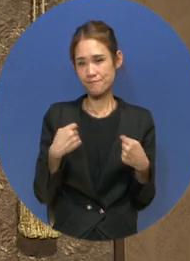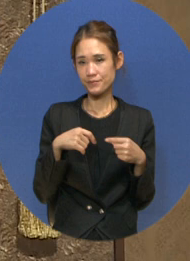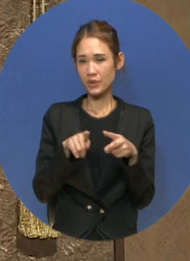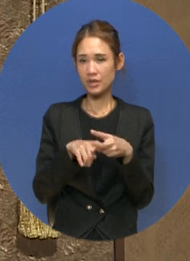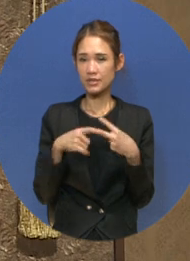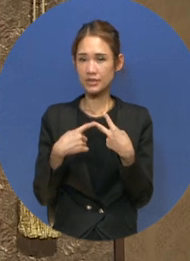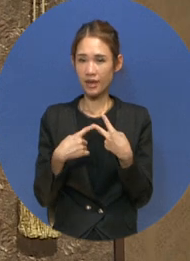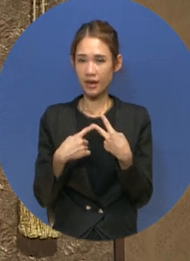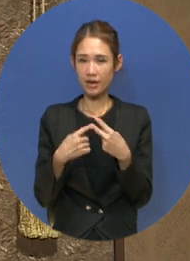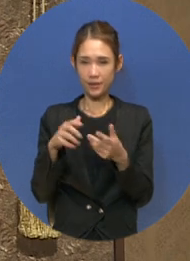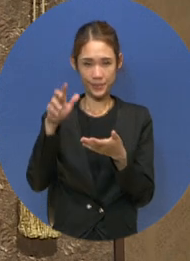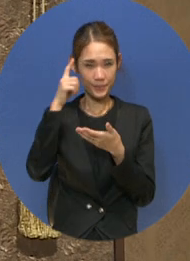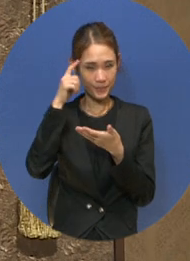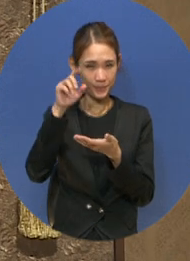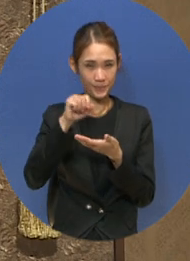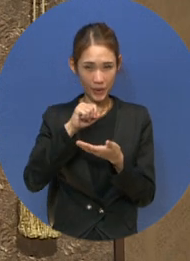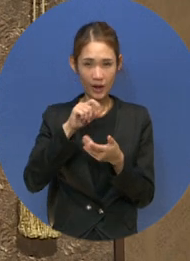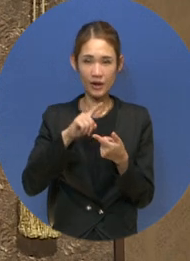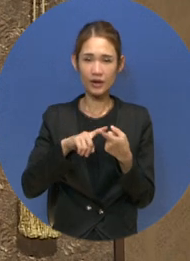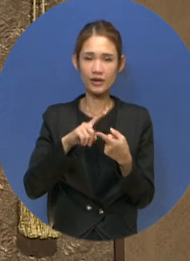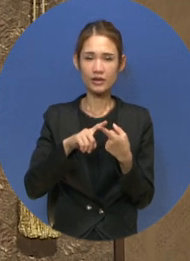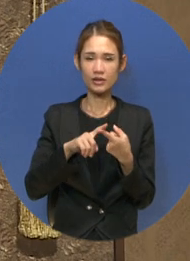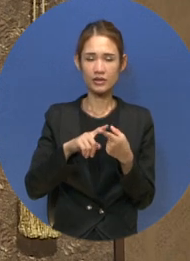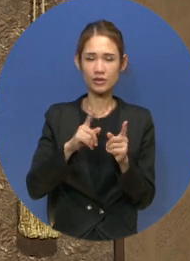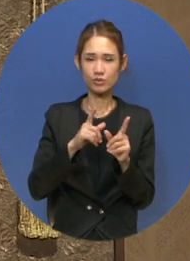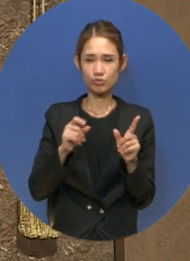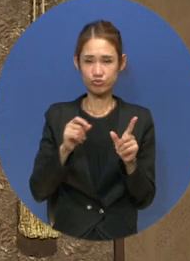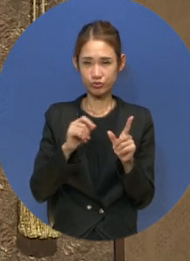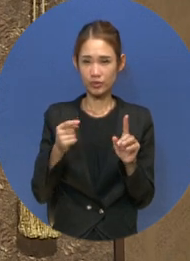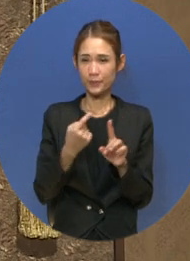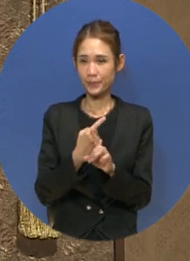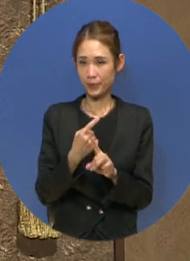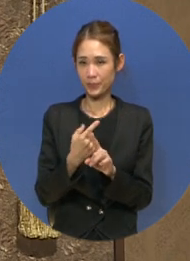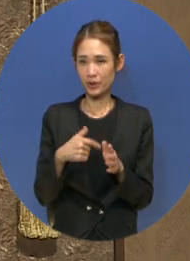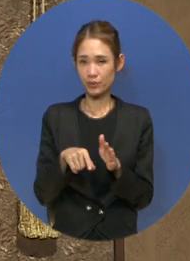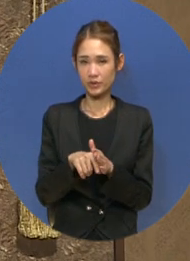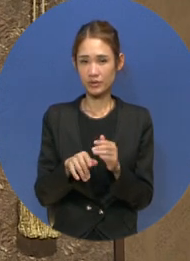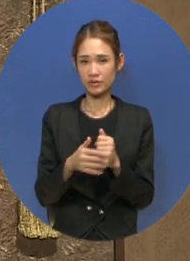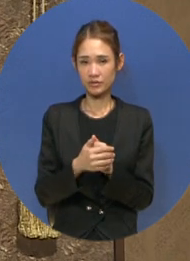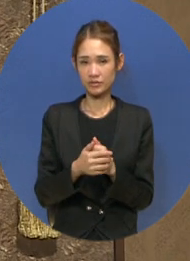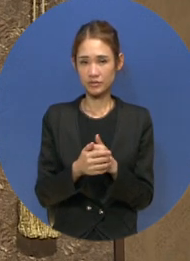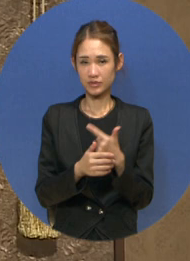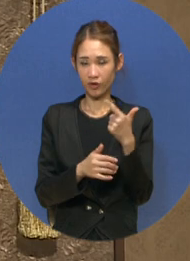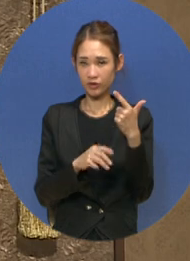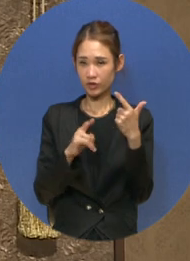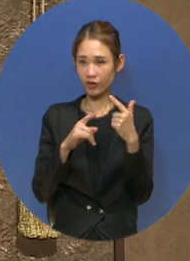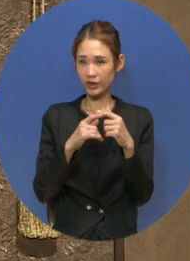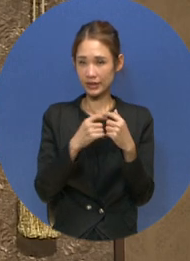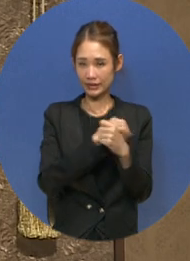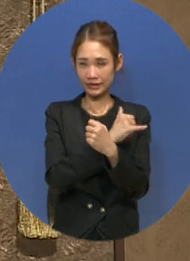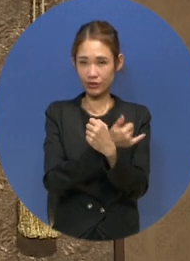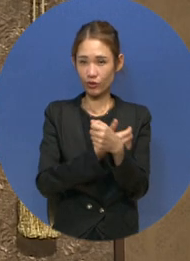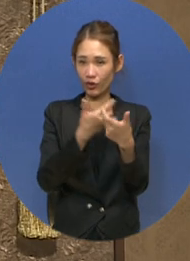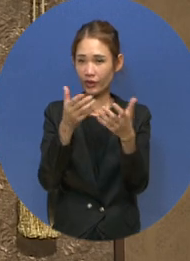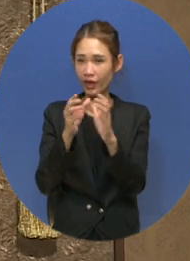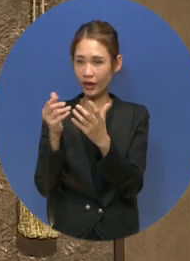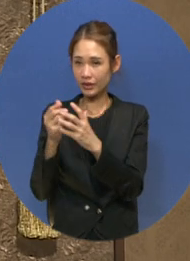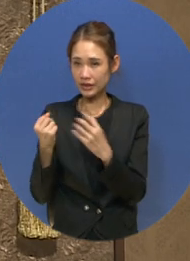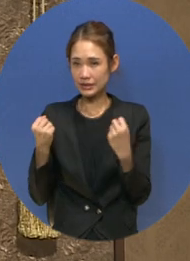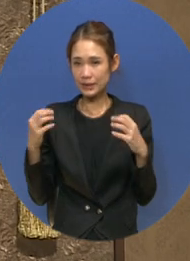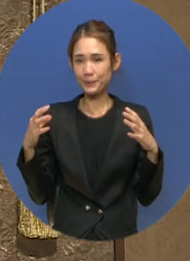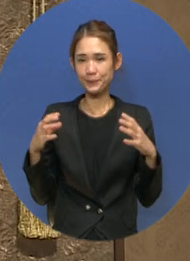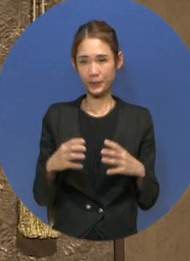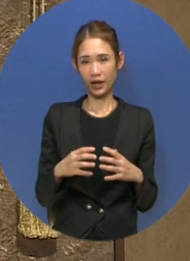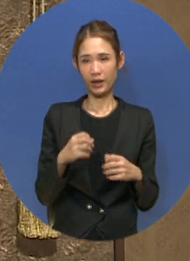이해하고 받아들이는 그런 부분들로 하기 위해서 6개 인권단체와 함께 힘을 모아서 수행하고